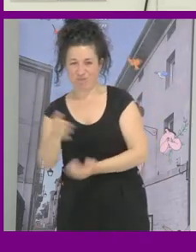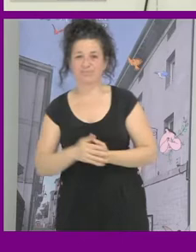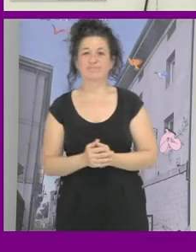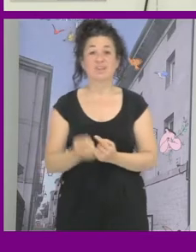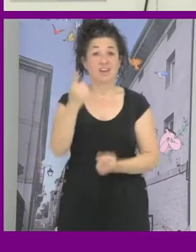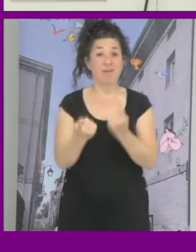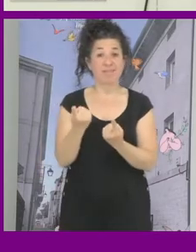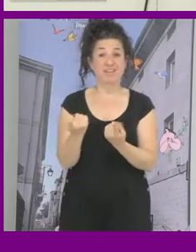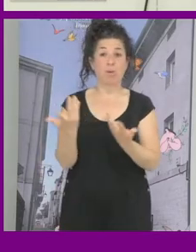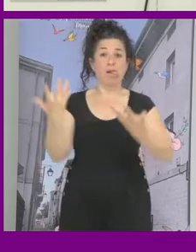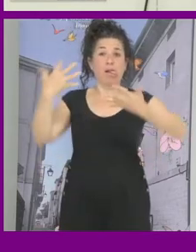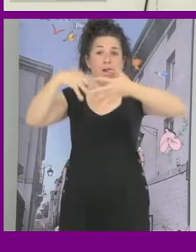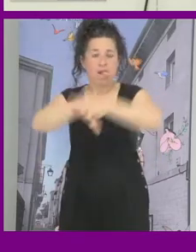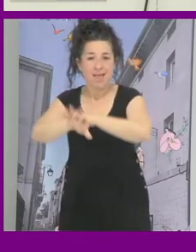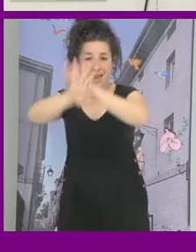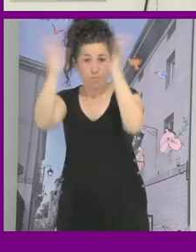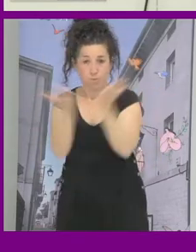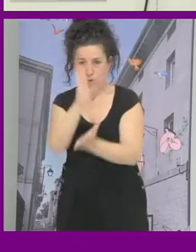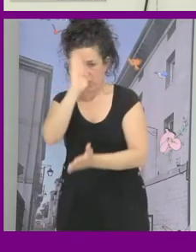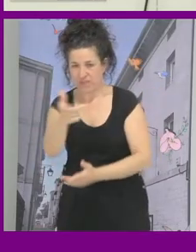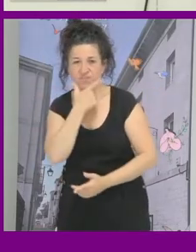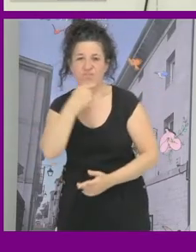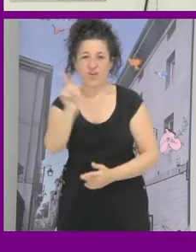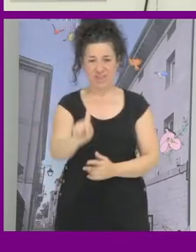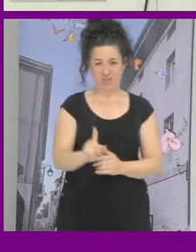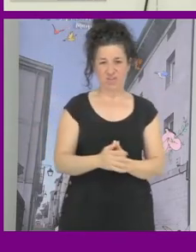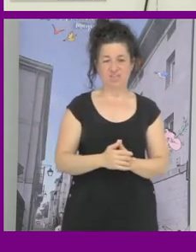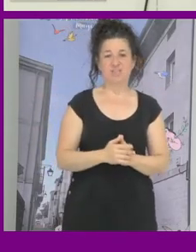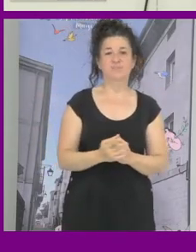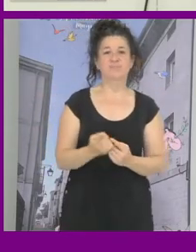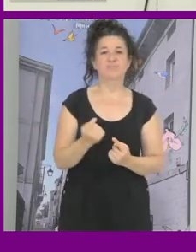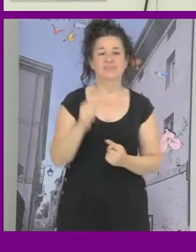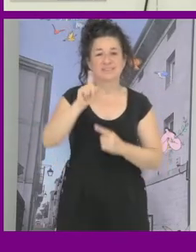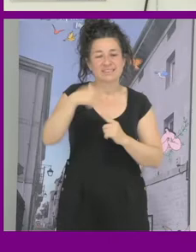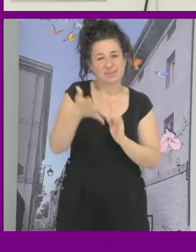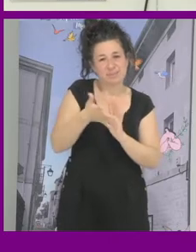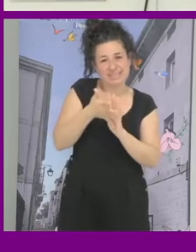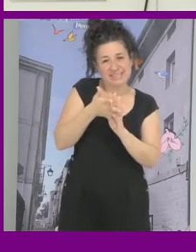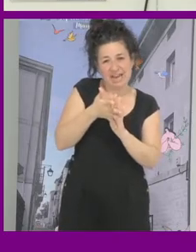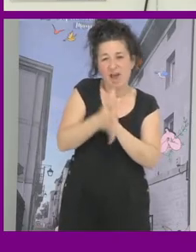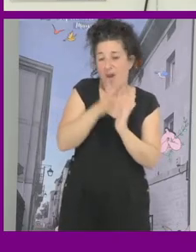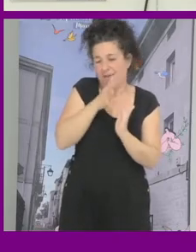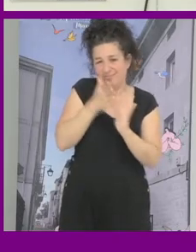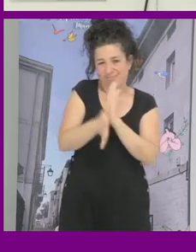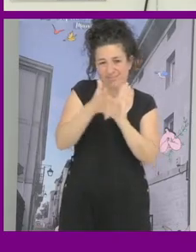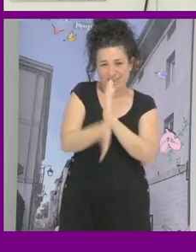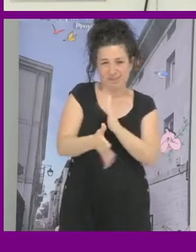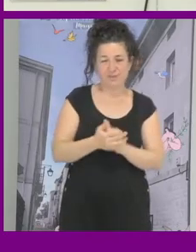samurra askotan, bai? Orduan, bueno, hori azalduko dut orain.